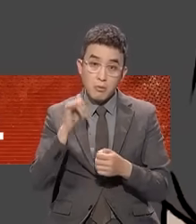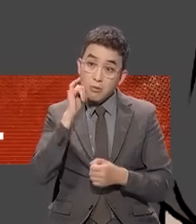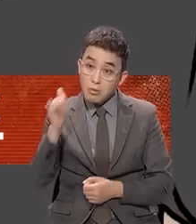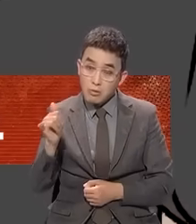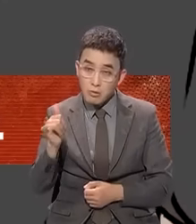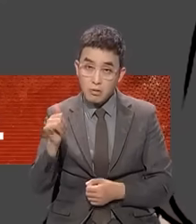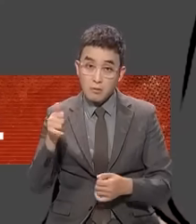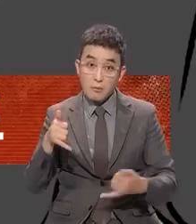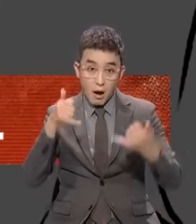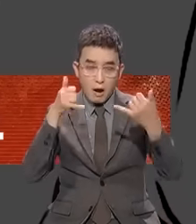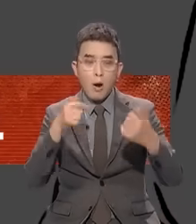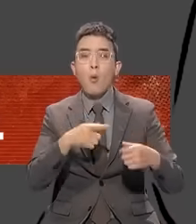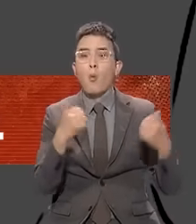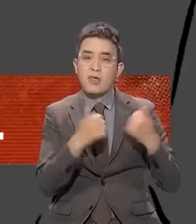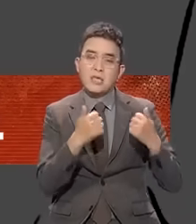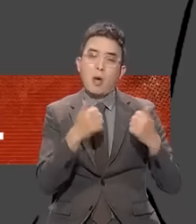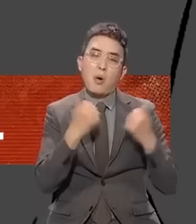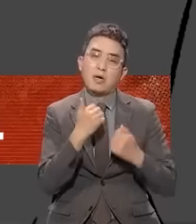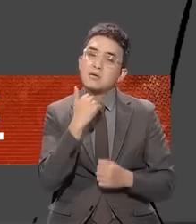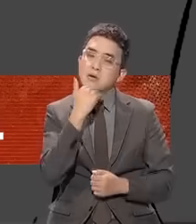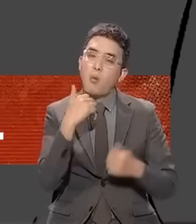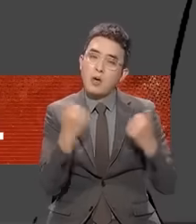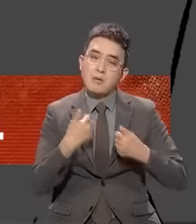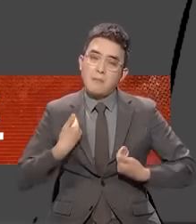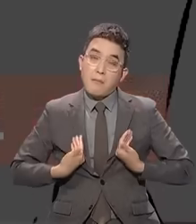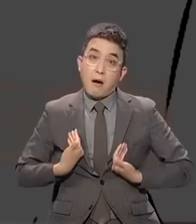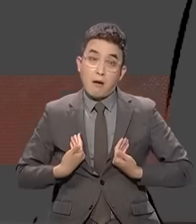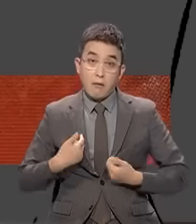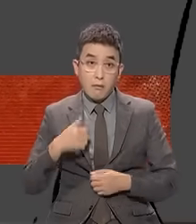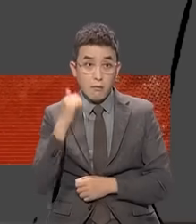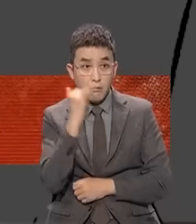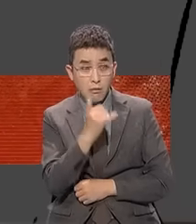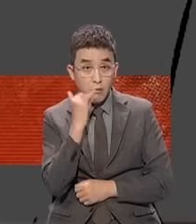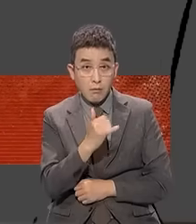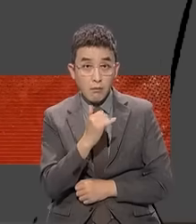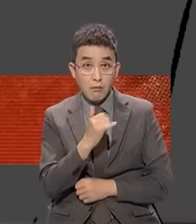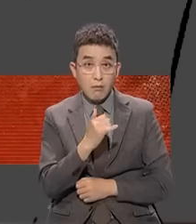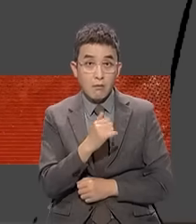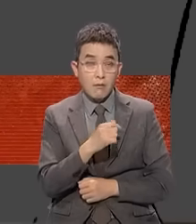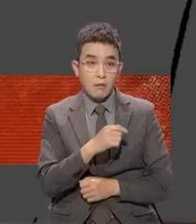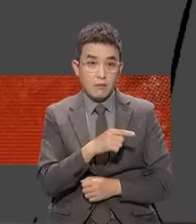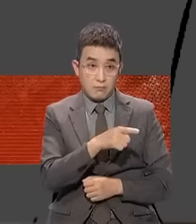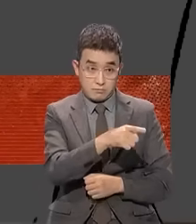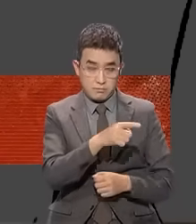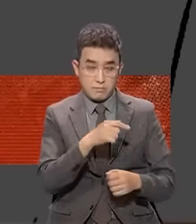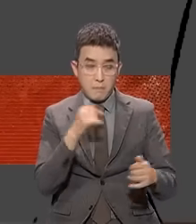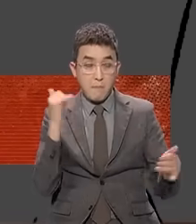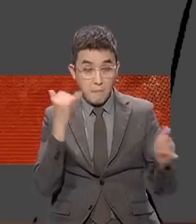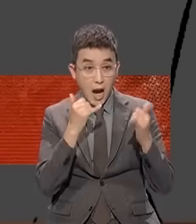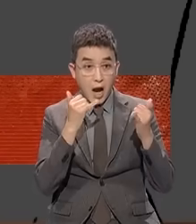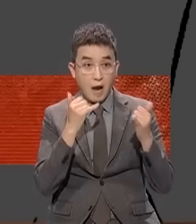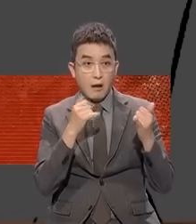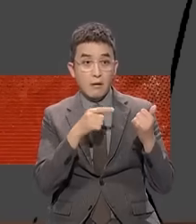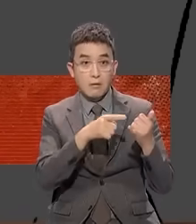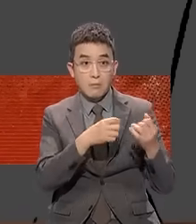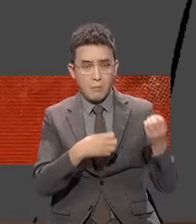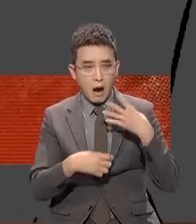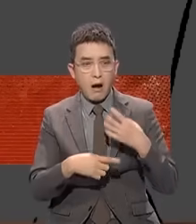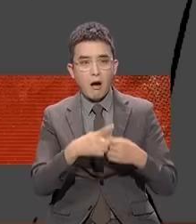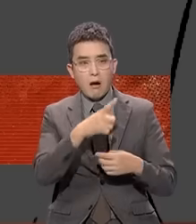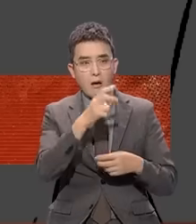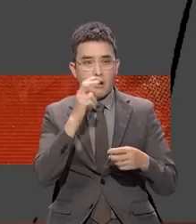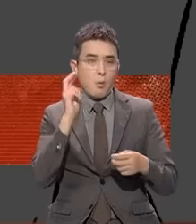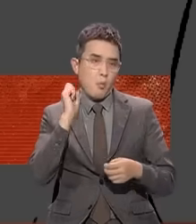답변을 줬다고 합니다. 어렵게 연락이 되면 저는 해주고 싶어도 대표님이 결제를 안 해주신다. 대표님이 미팅 중이라서 안